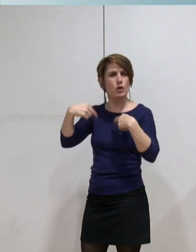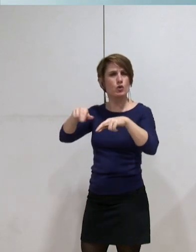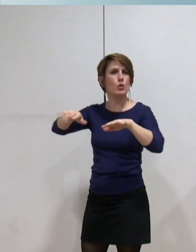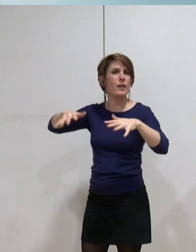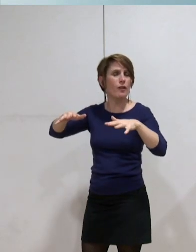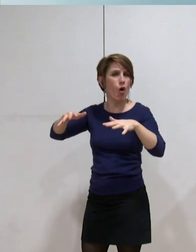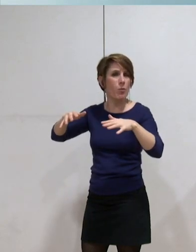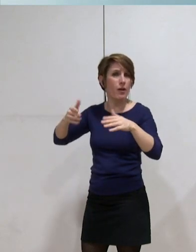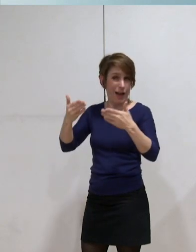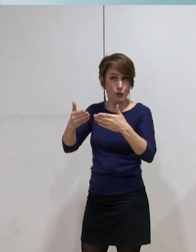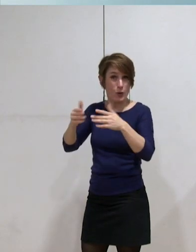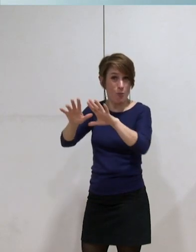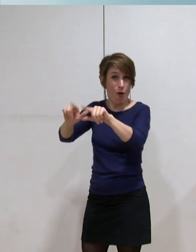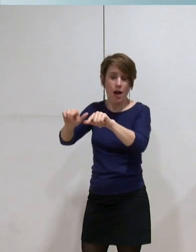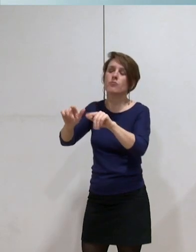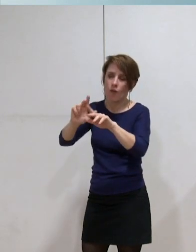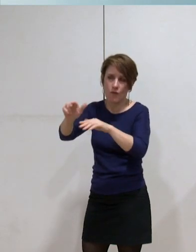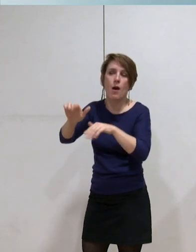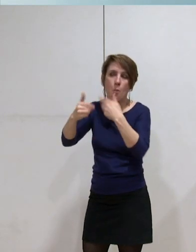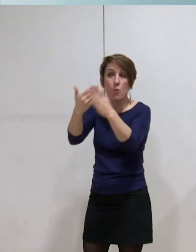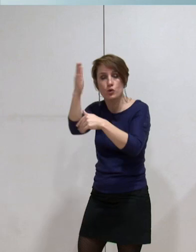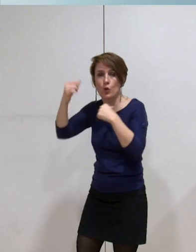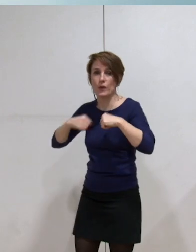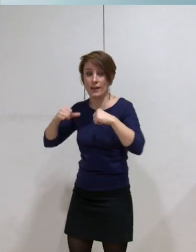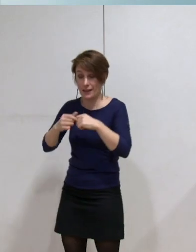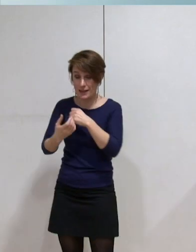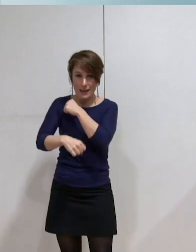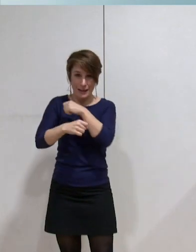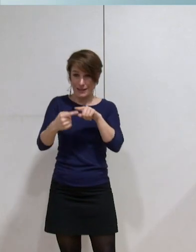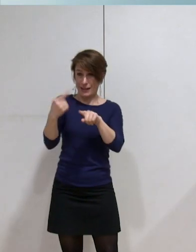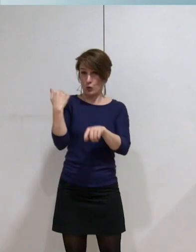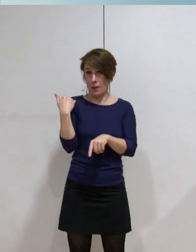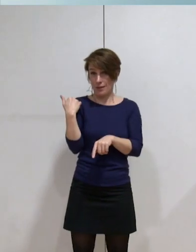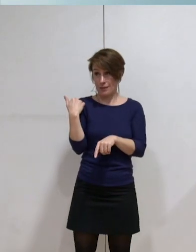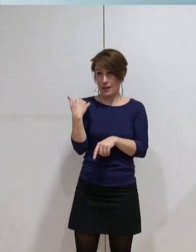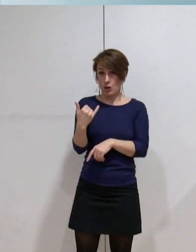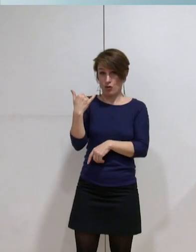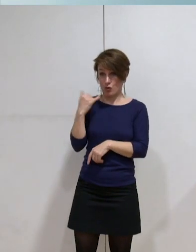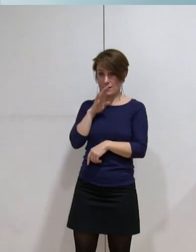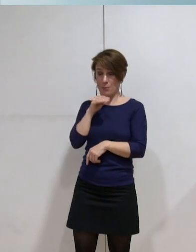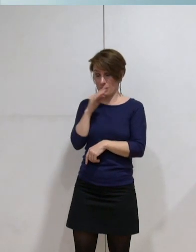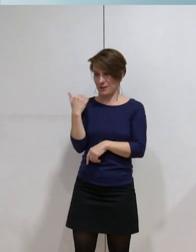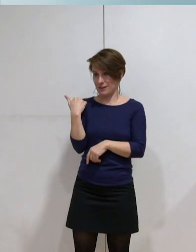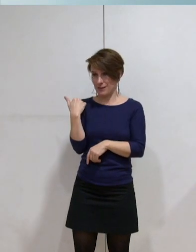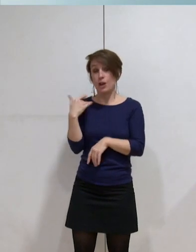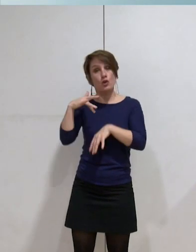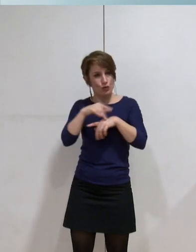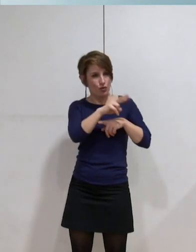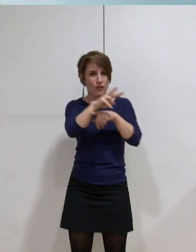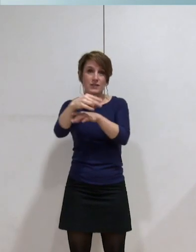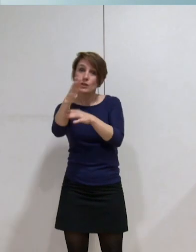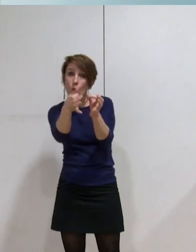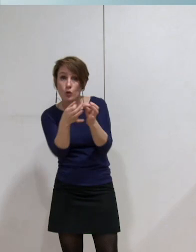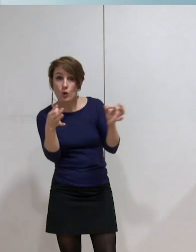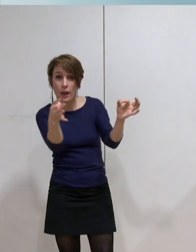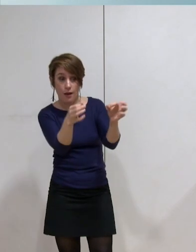qu'ils occupe actuellement et cette semaine jeudi après-midi je crois de mémoire nous avons fait donc la visite d'un local qui